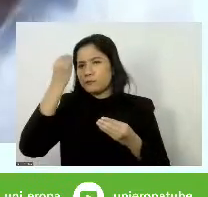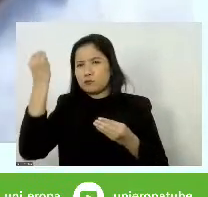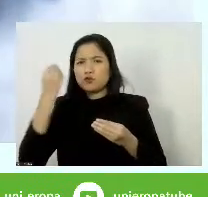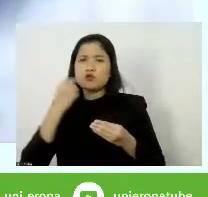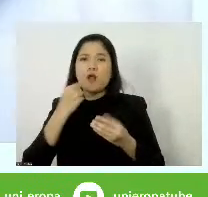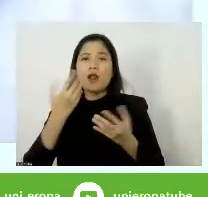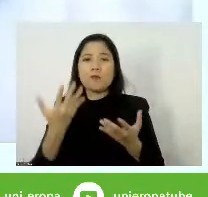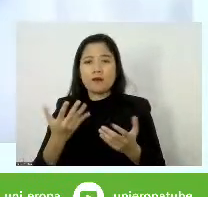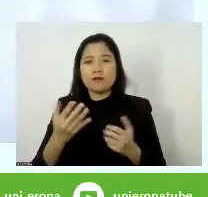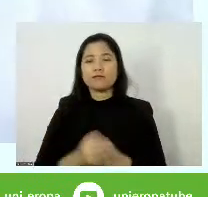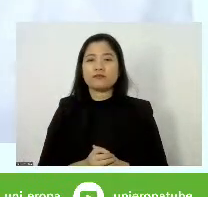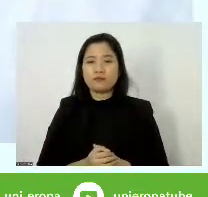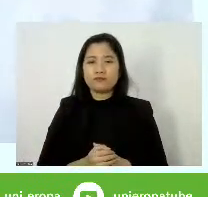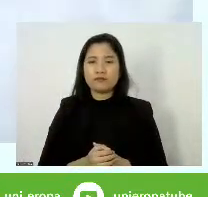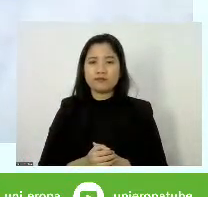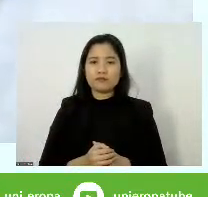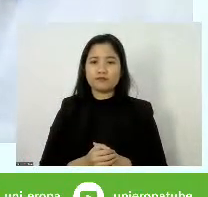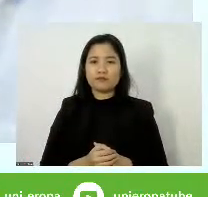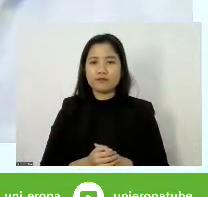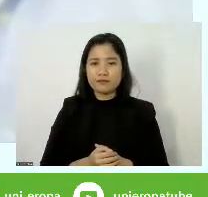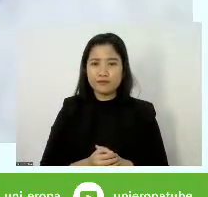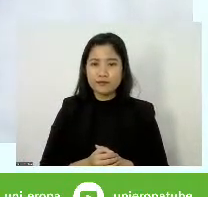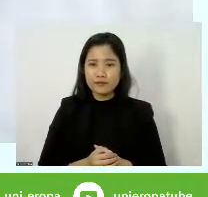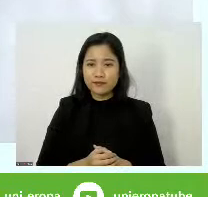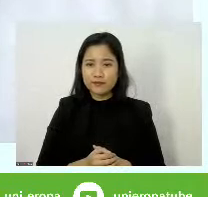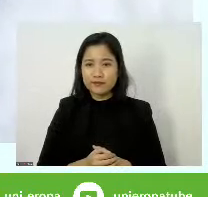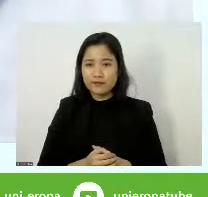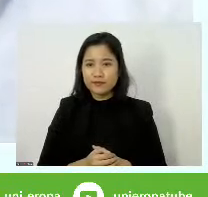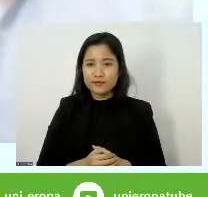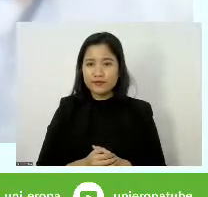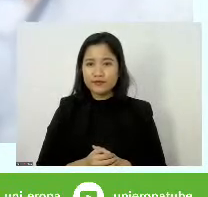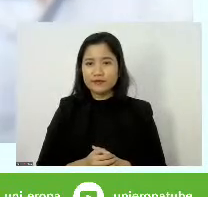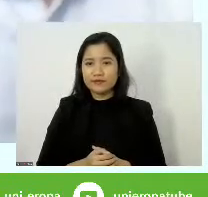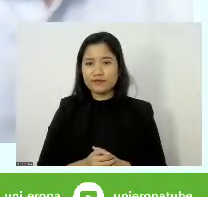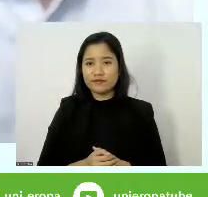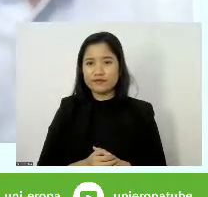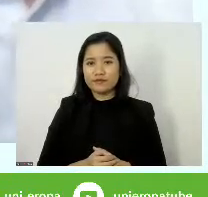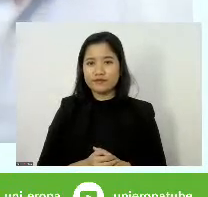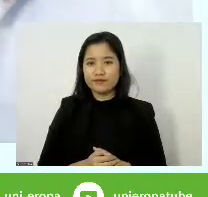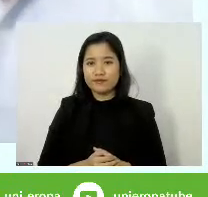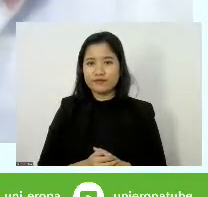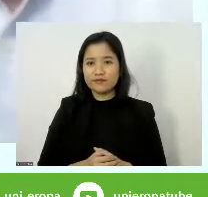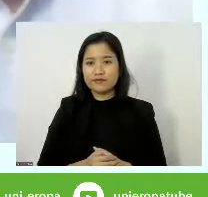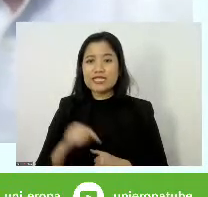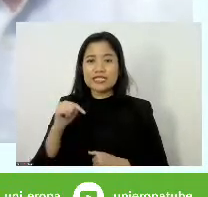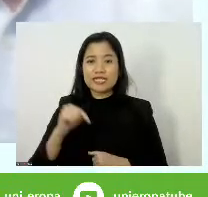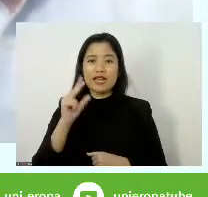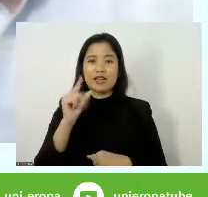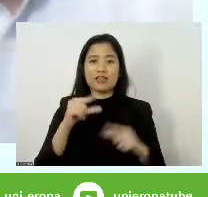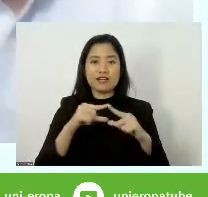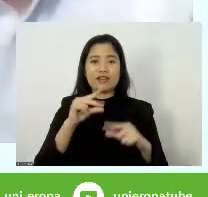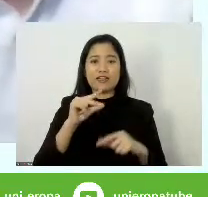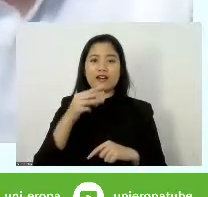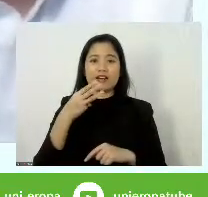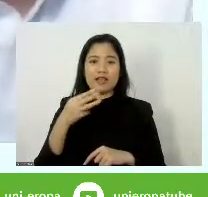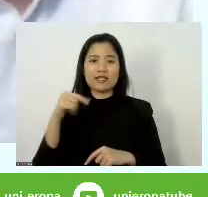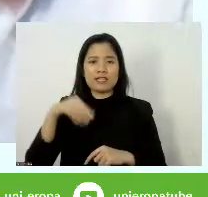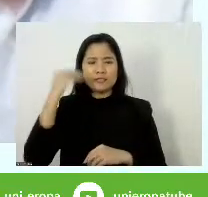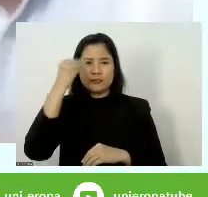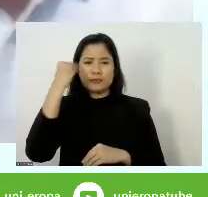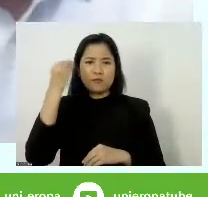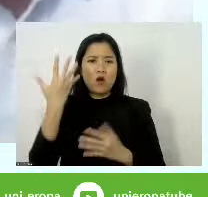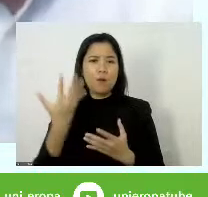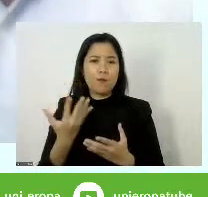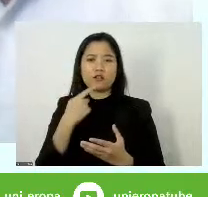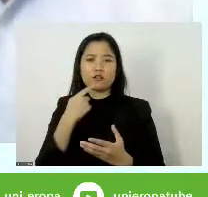pakai ih merusak ini share dan Iya jadi saat ini ras sedang sedang sibuk Kami sedang